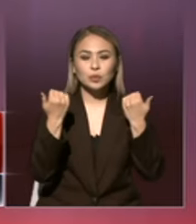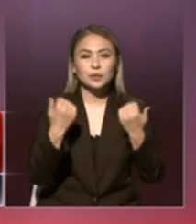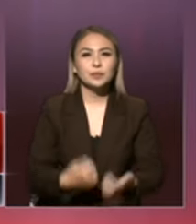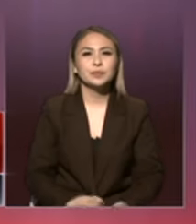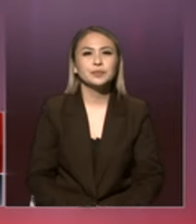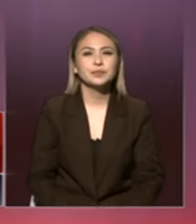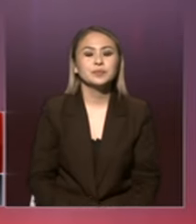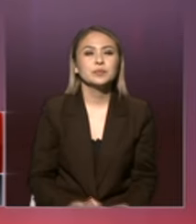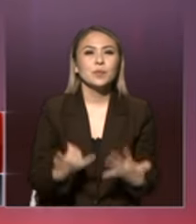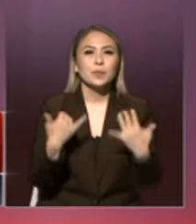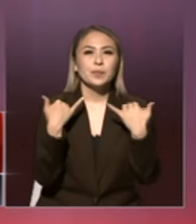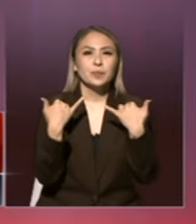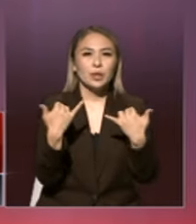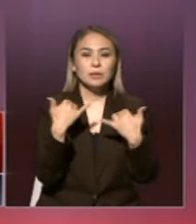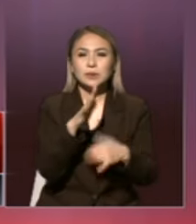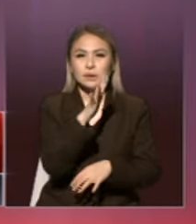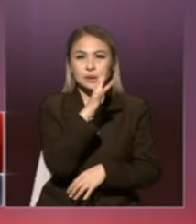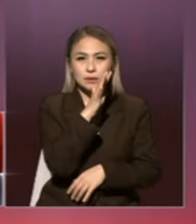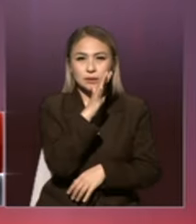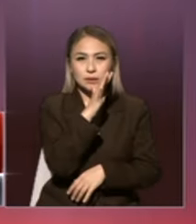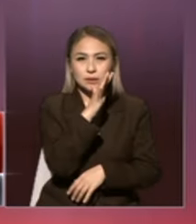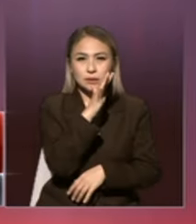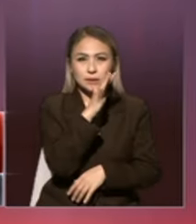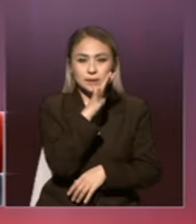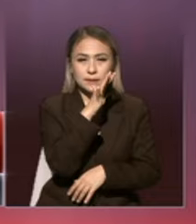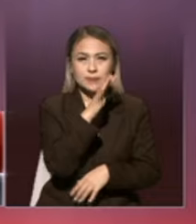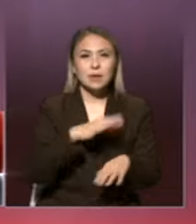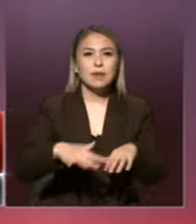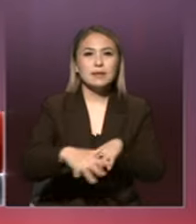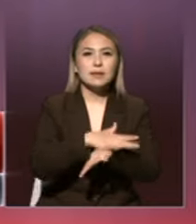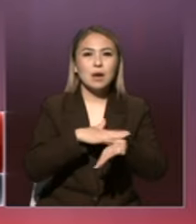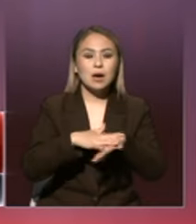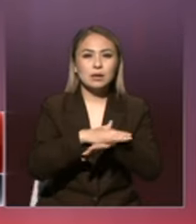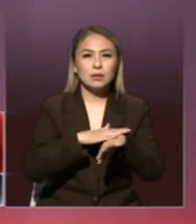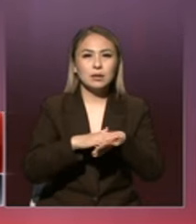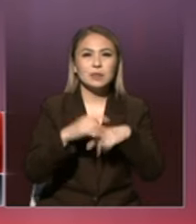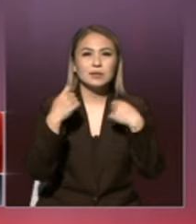енді. Бүгінгі таңда нарықта сатылып жатырған